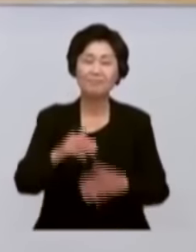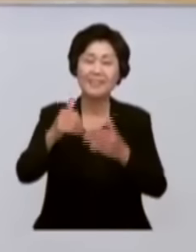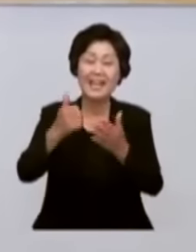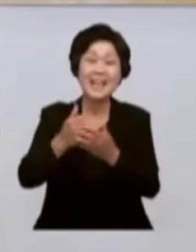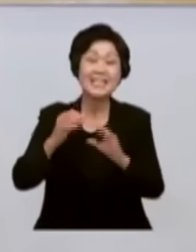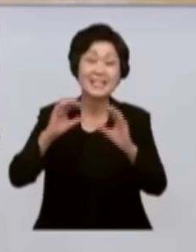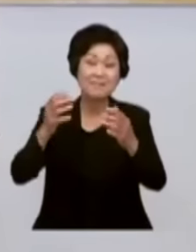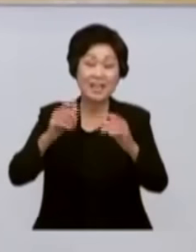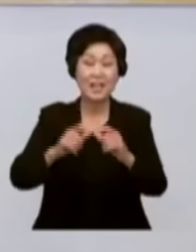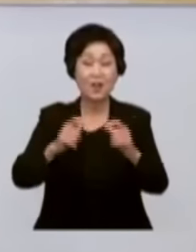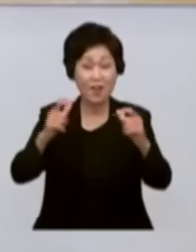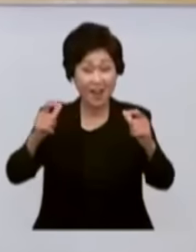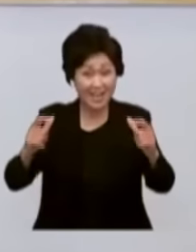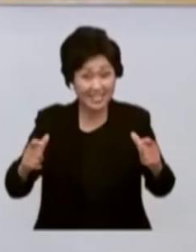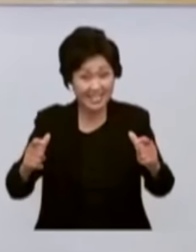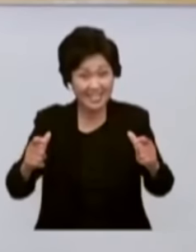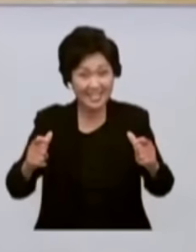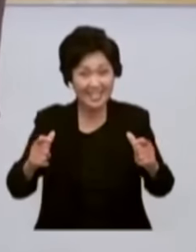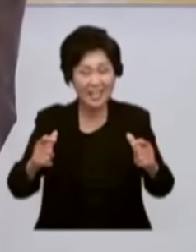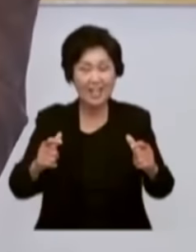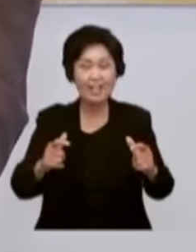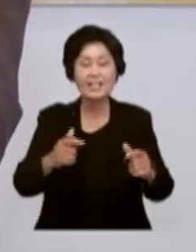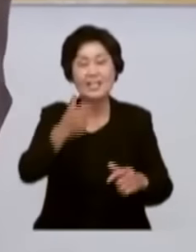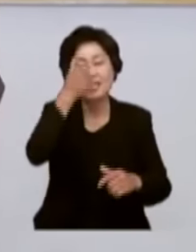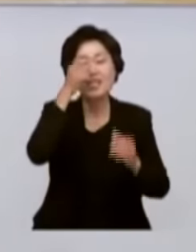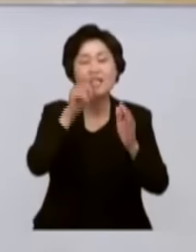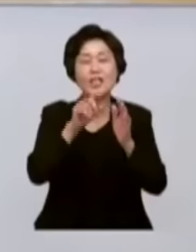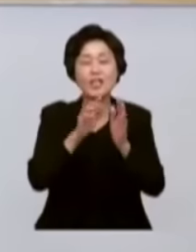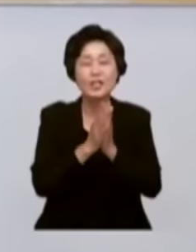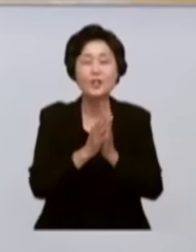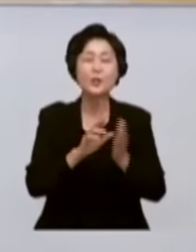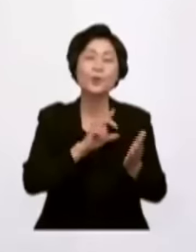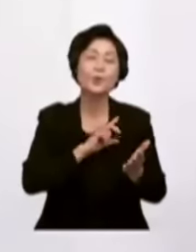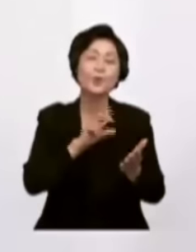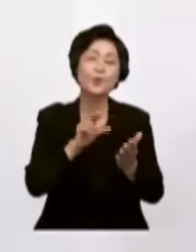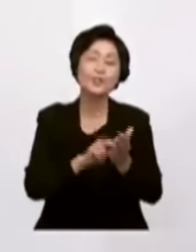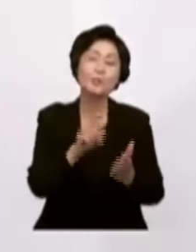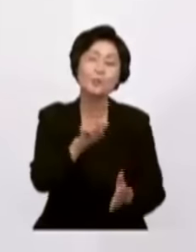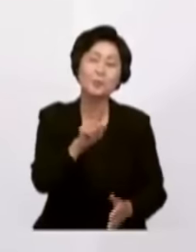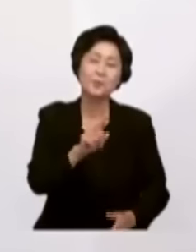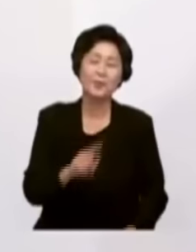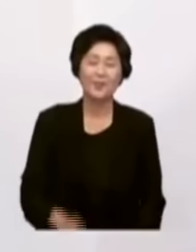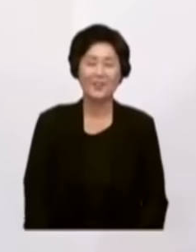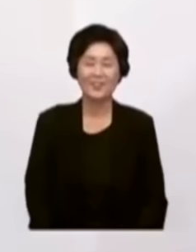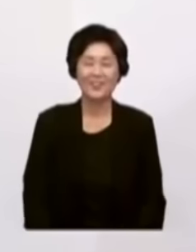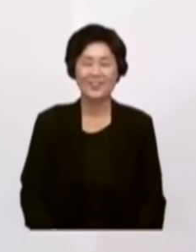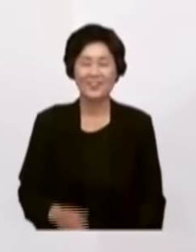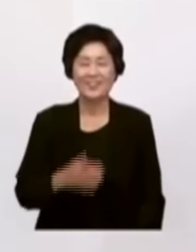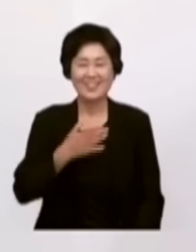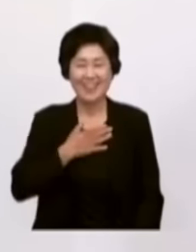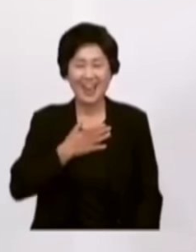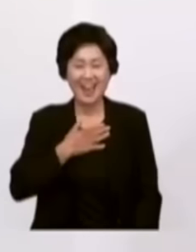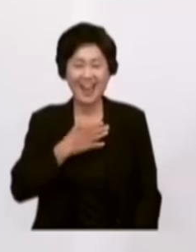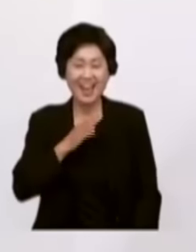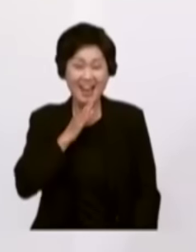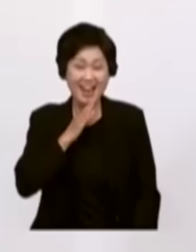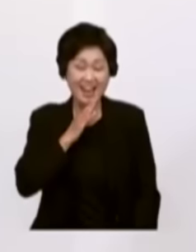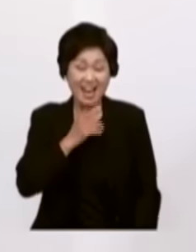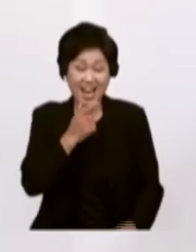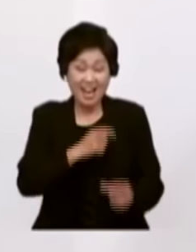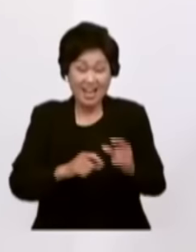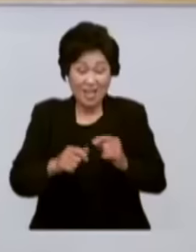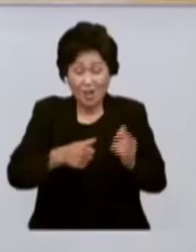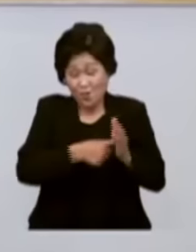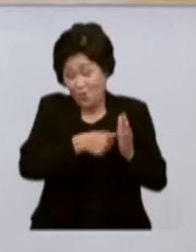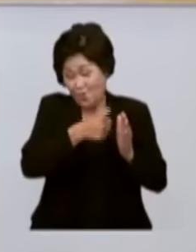더 확장하는 데 쓰이고 네. 기도 제목 좀 여쭐게요. 네. 저는 진짜 제가 더